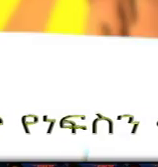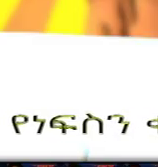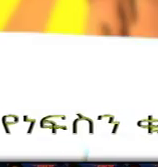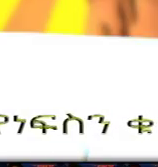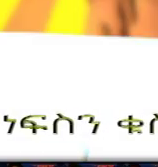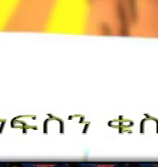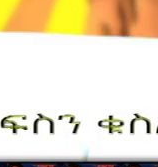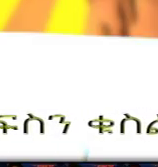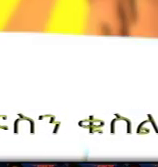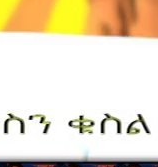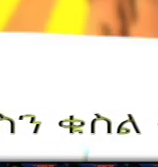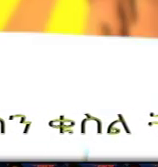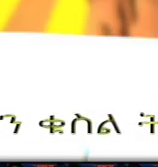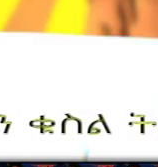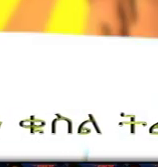ወለመንፈስ